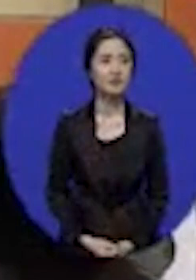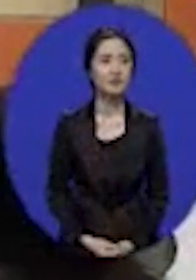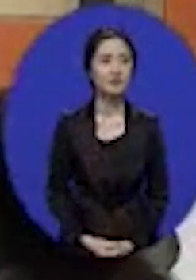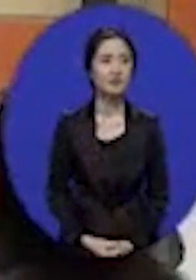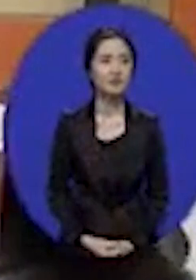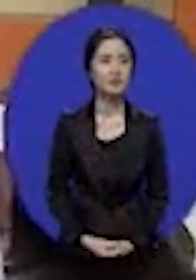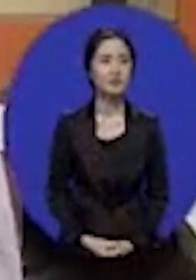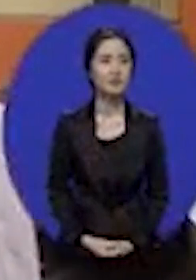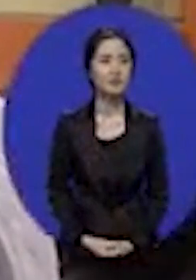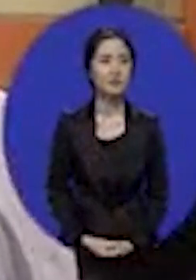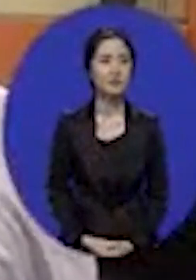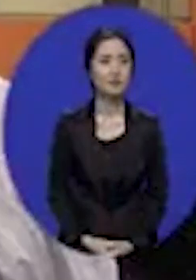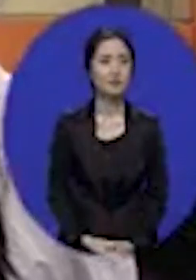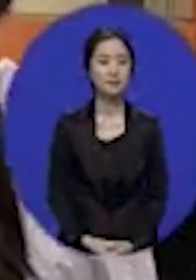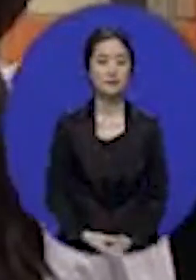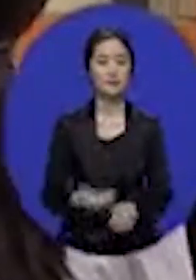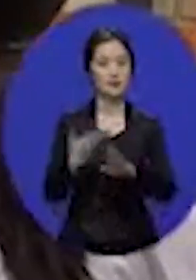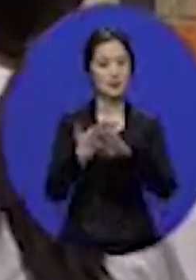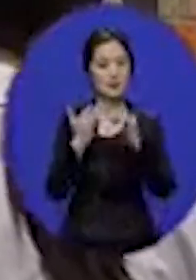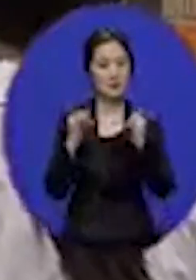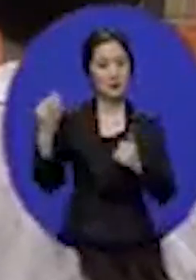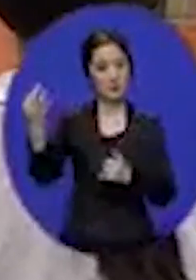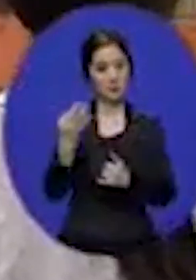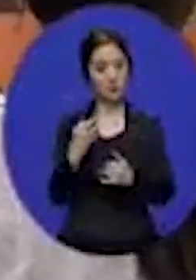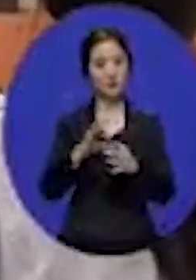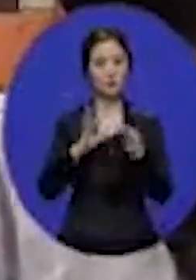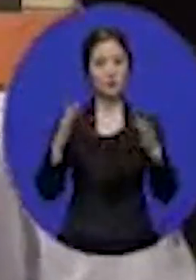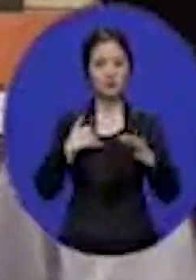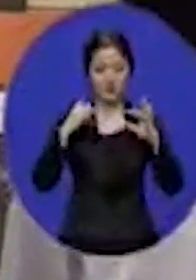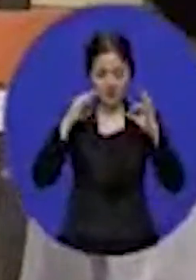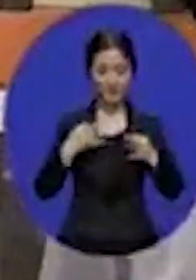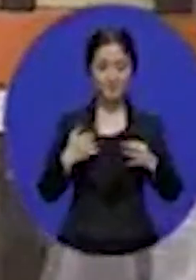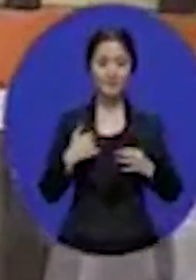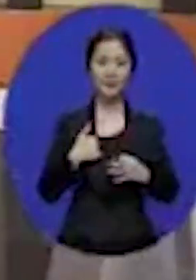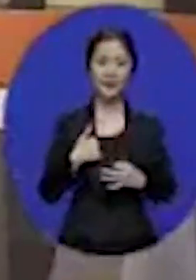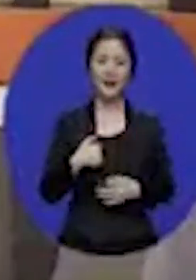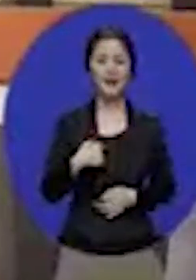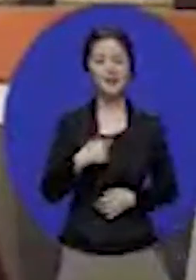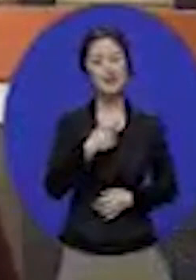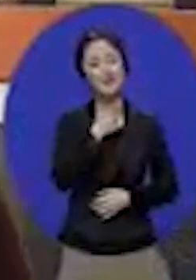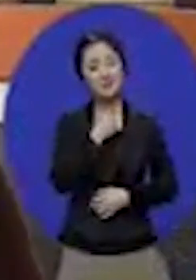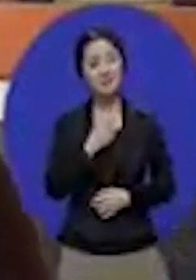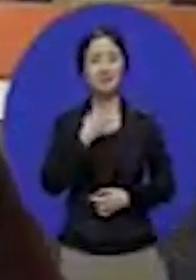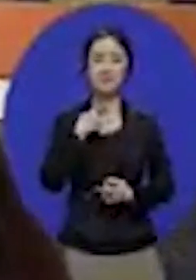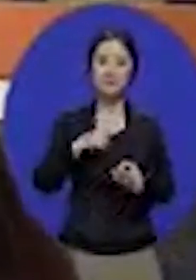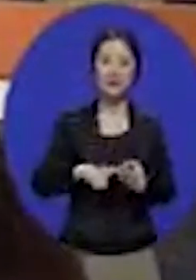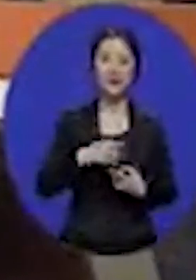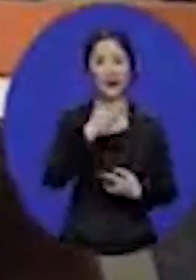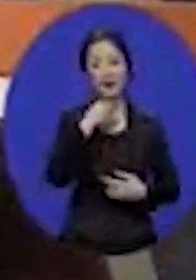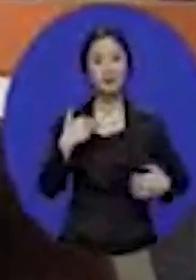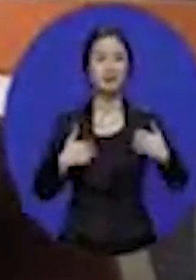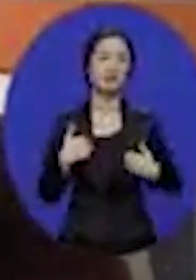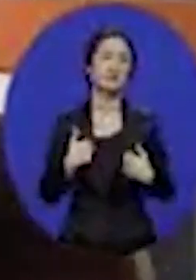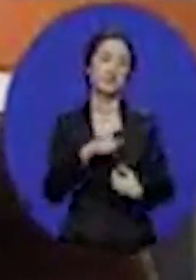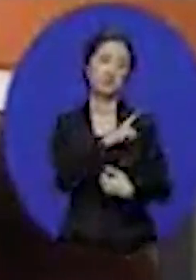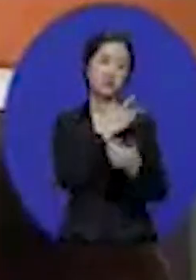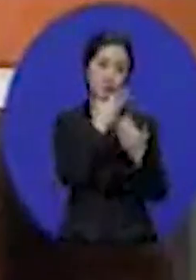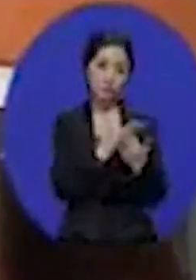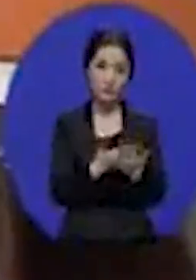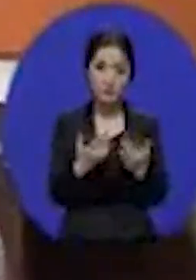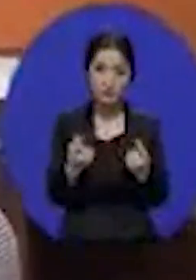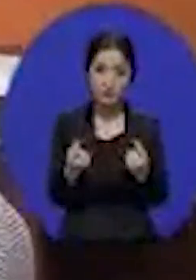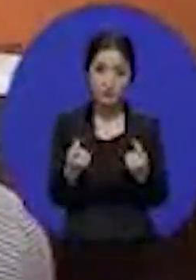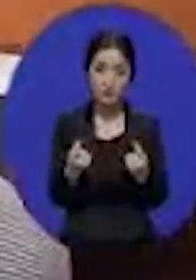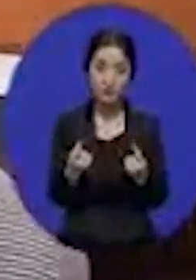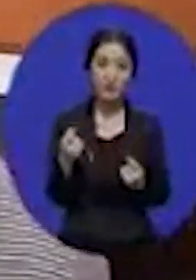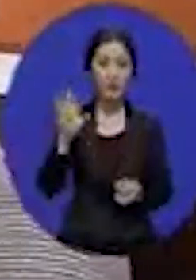남들이 어떻게 생각하건 간에 내 자신이 행복해야 그게 진짜 행복이잖아요. 근데 저는 그다지